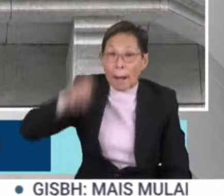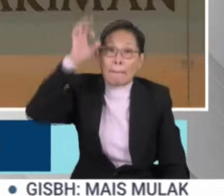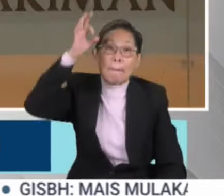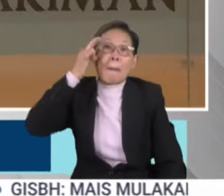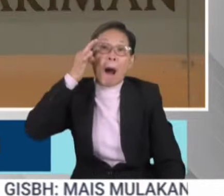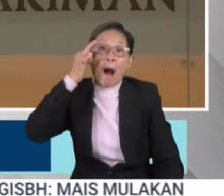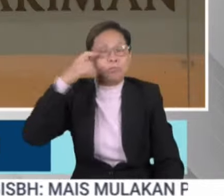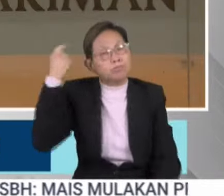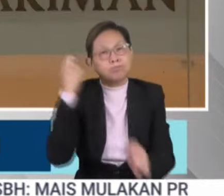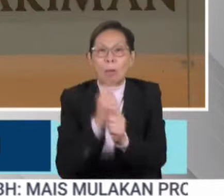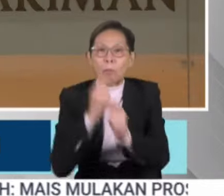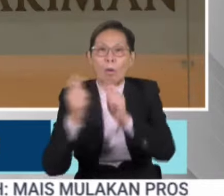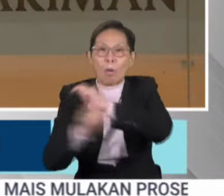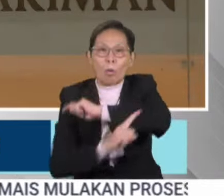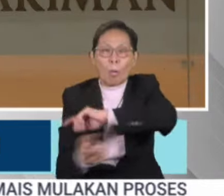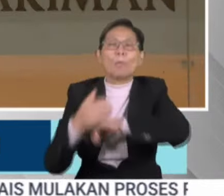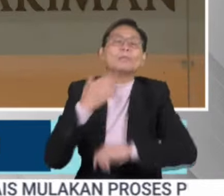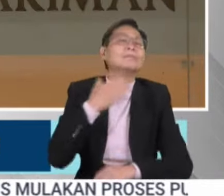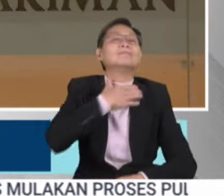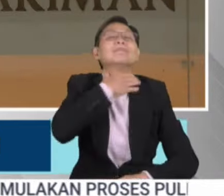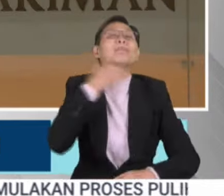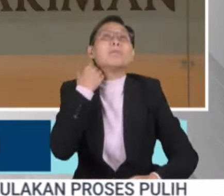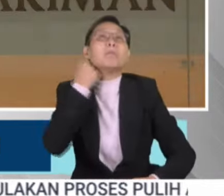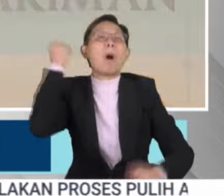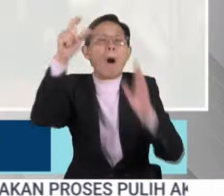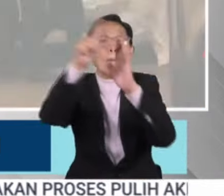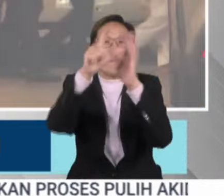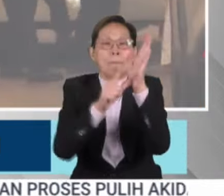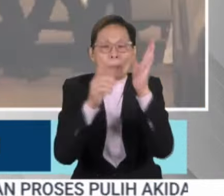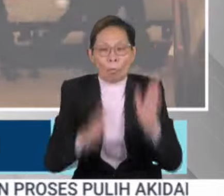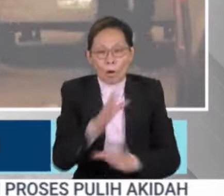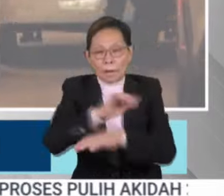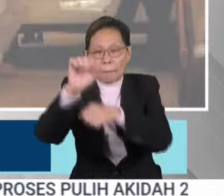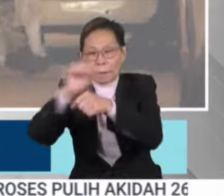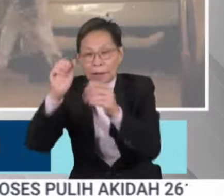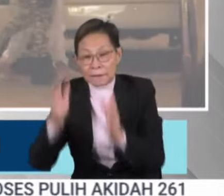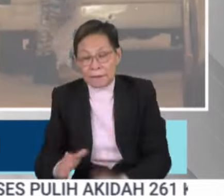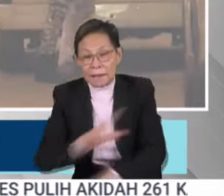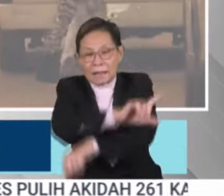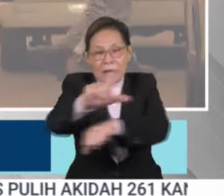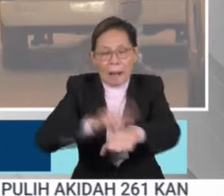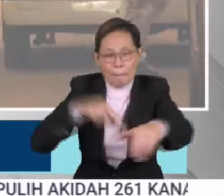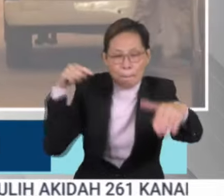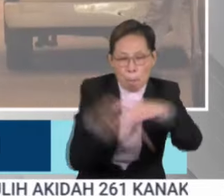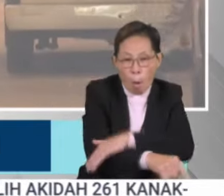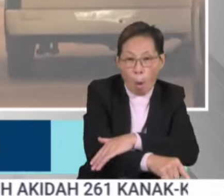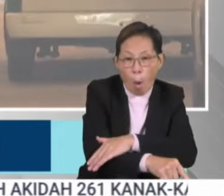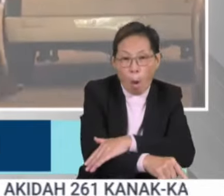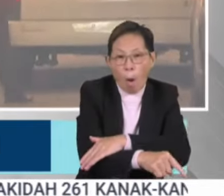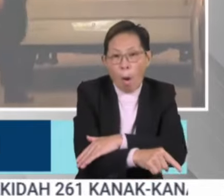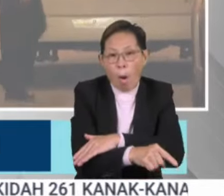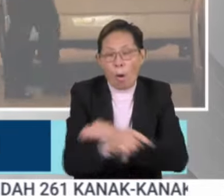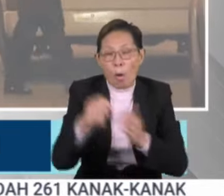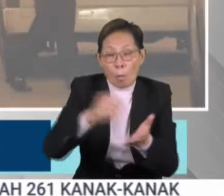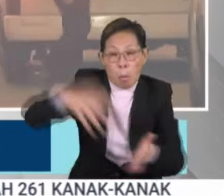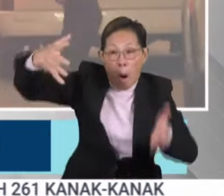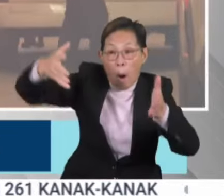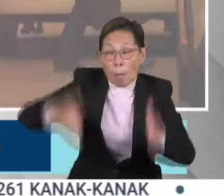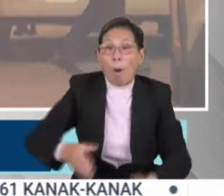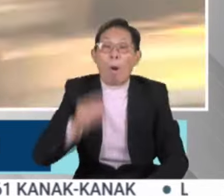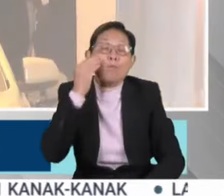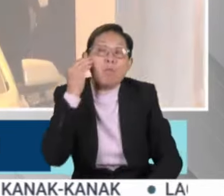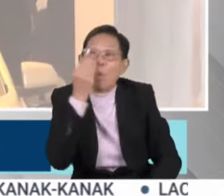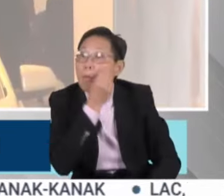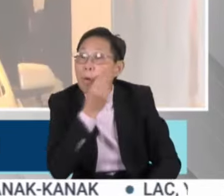Mahkamah Persekutuan mengekalkan hukuman mati terhadap bekas peguam dan pekerja ladang kerana membunuh jutawan kosmetik Datuk Susilawati